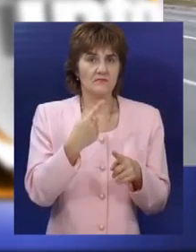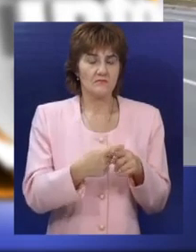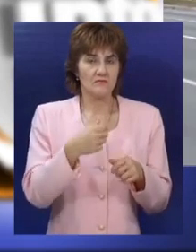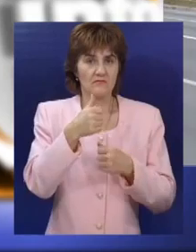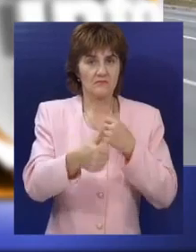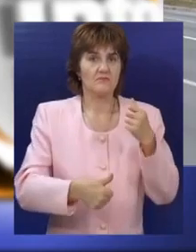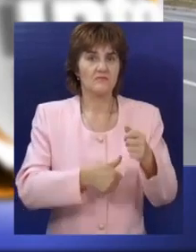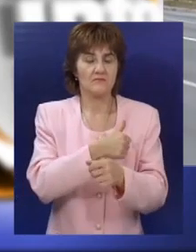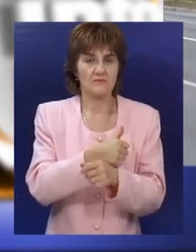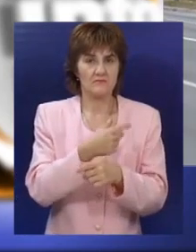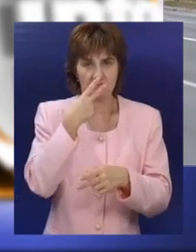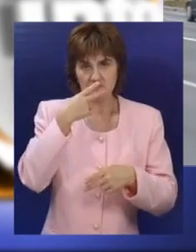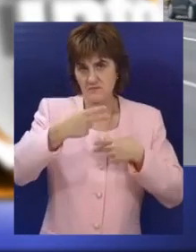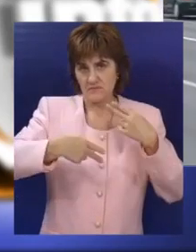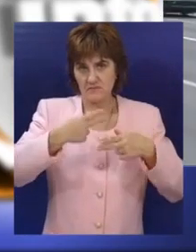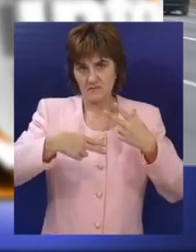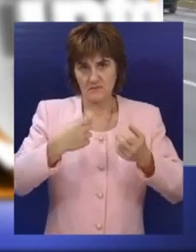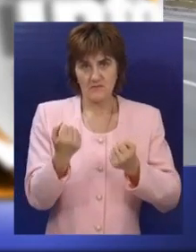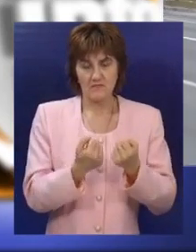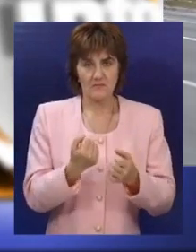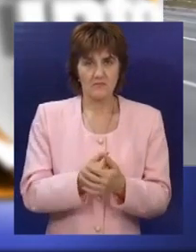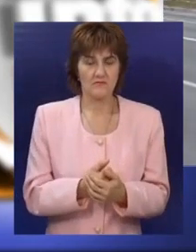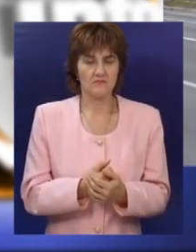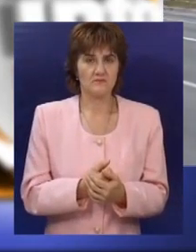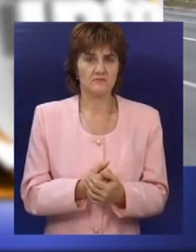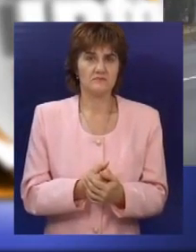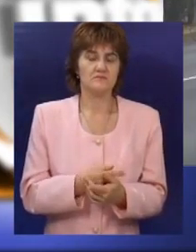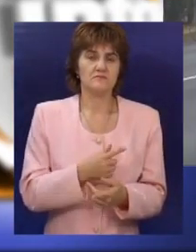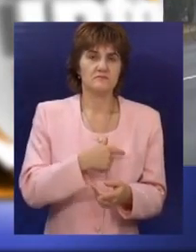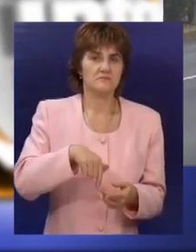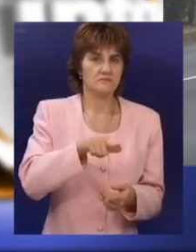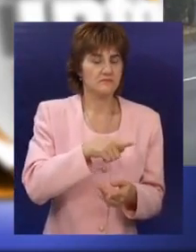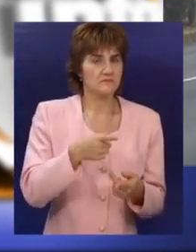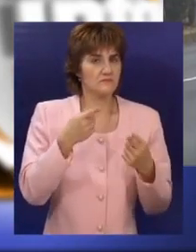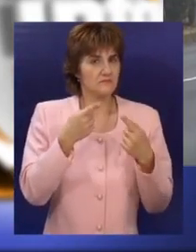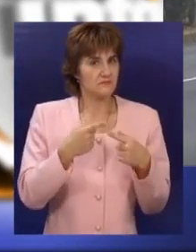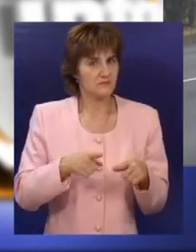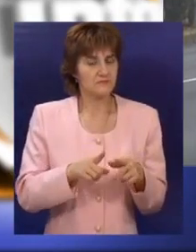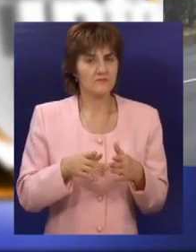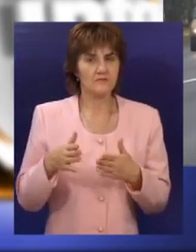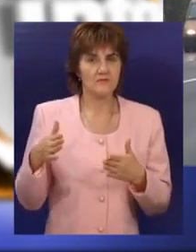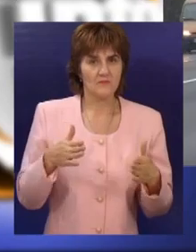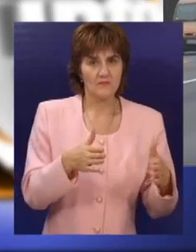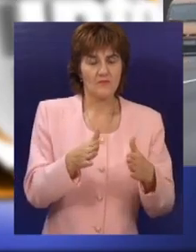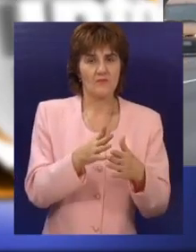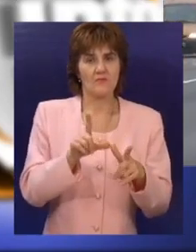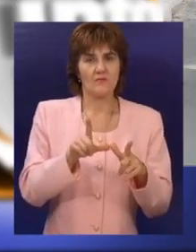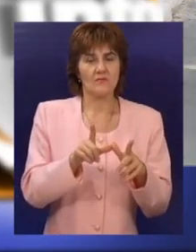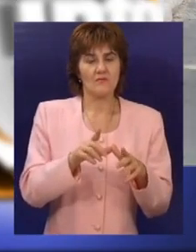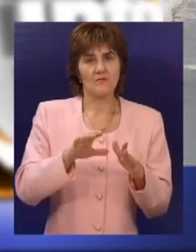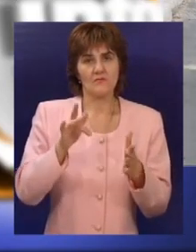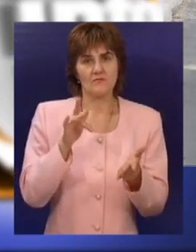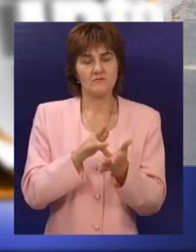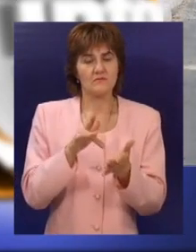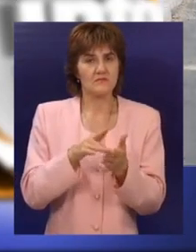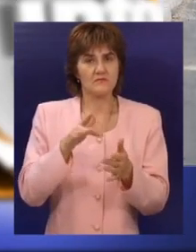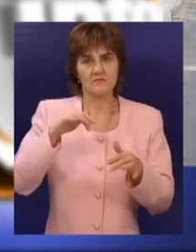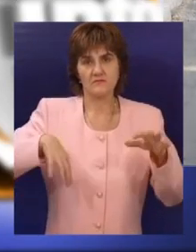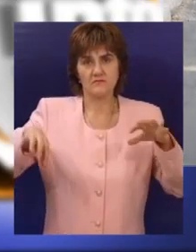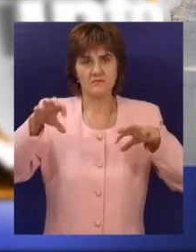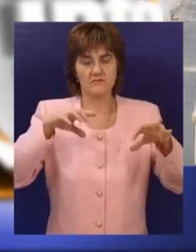akciju. Saobraćajna policija će vršiti pojačanu kontrolu vozila i vozača, posebno na putevima i ulicama u naseljenim mestima,